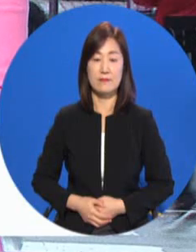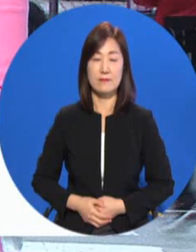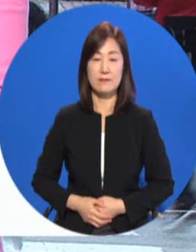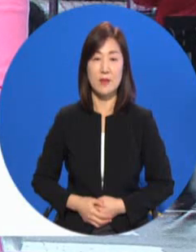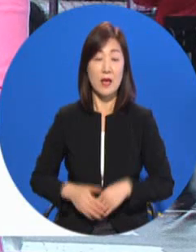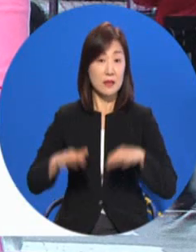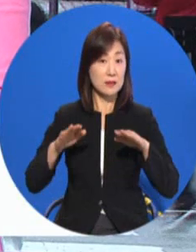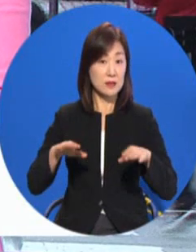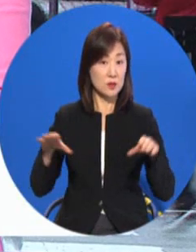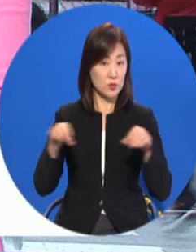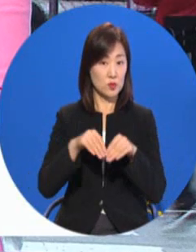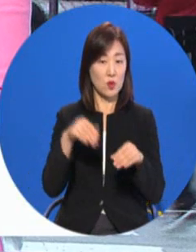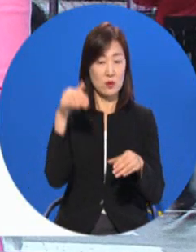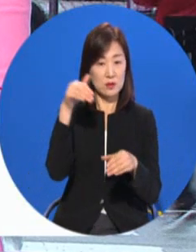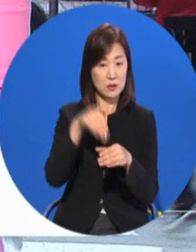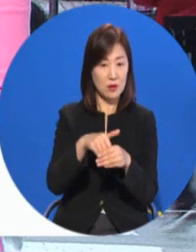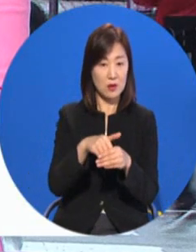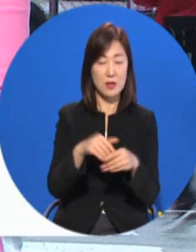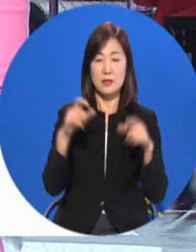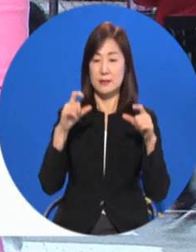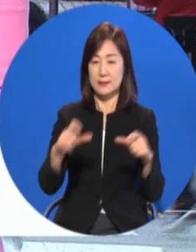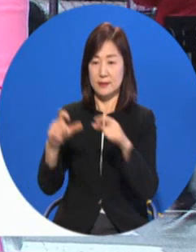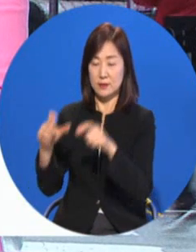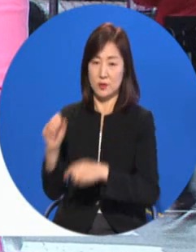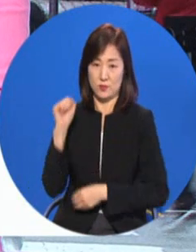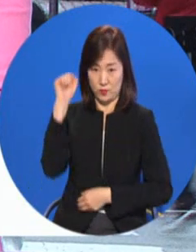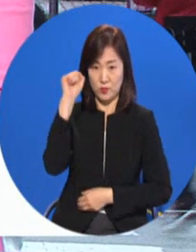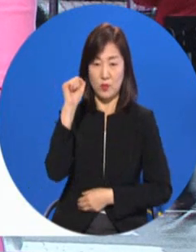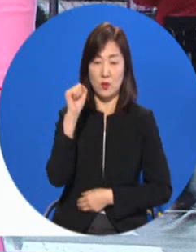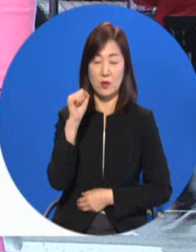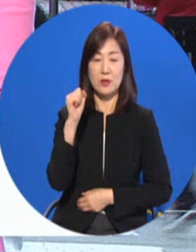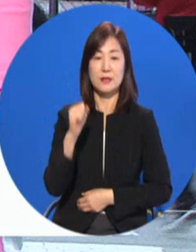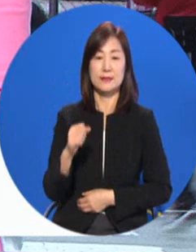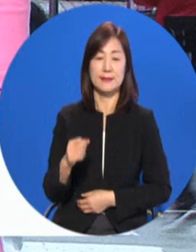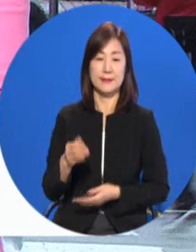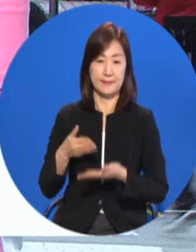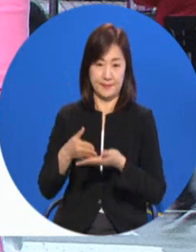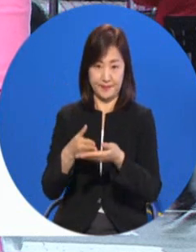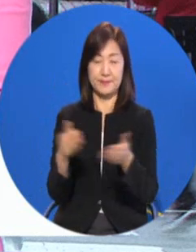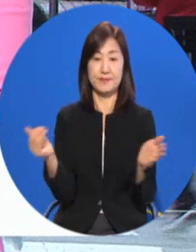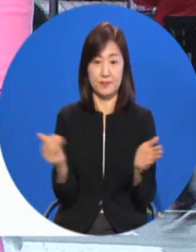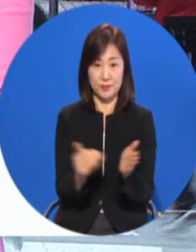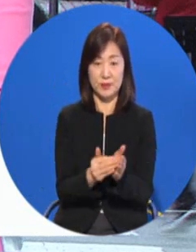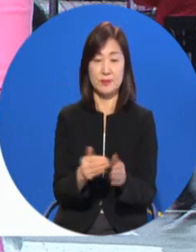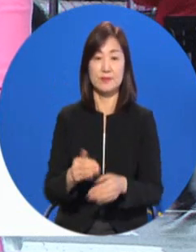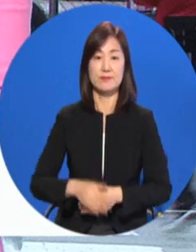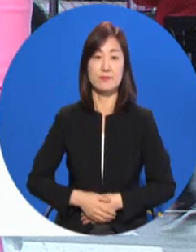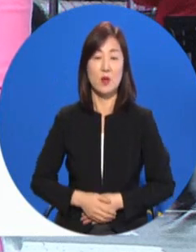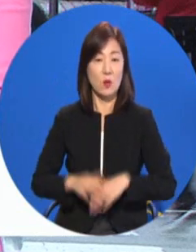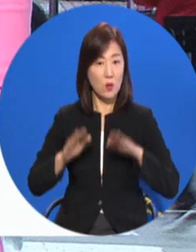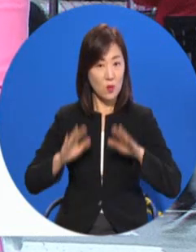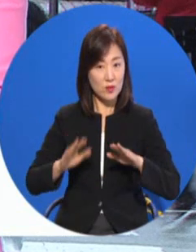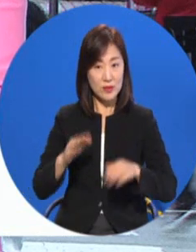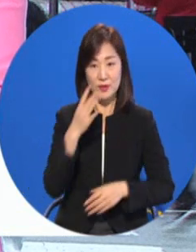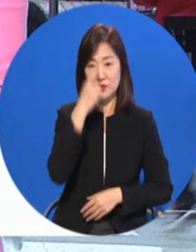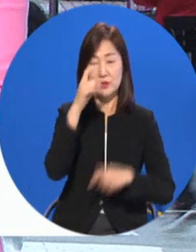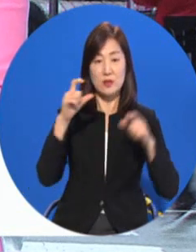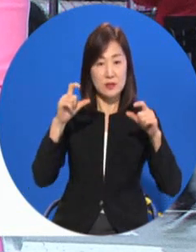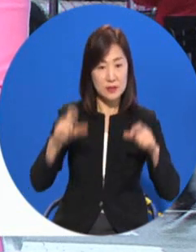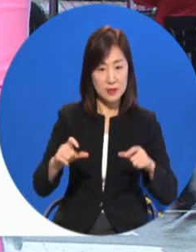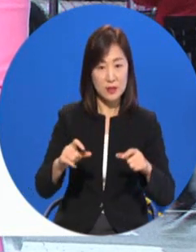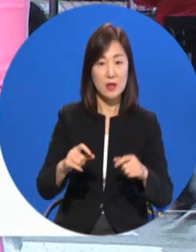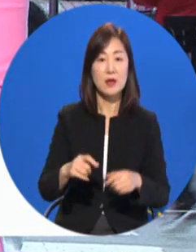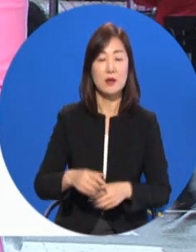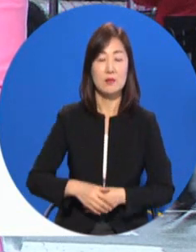이번 총선에 지역별 후보군을 살펴보는 계획보다 오늘은 순천 썬더 굴면 면을 한번 살펴볼까요 4 현역의원 이